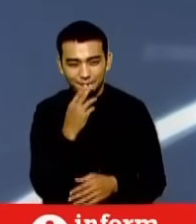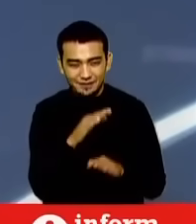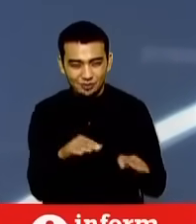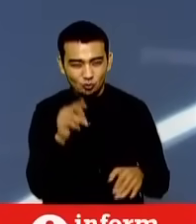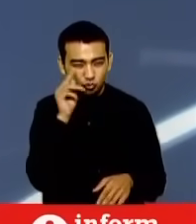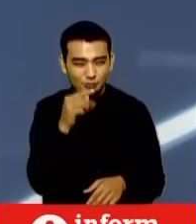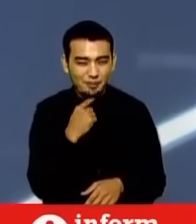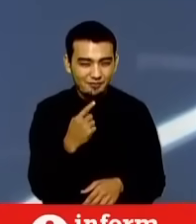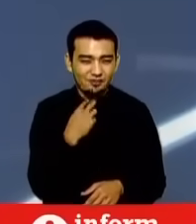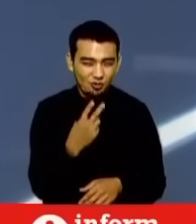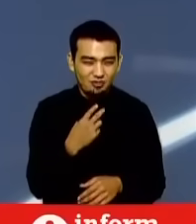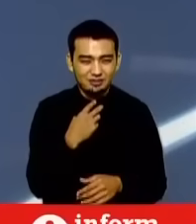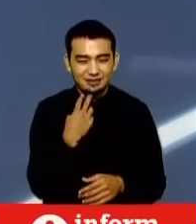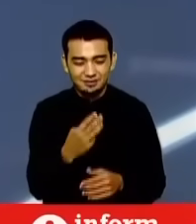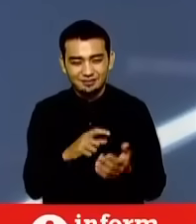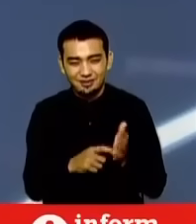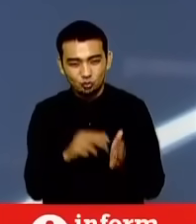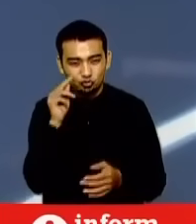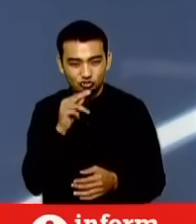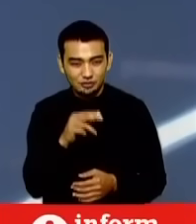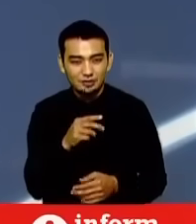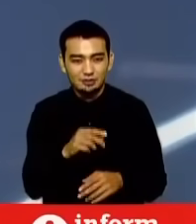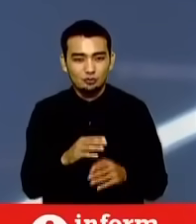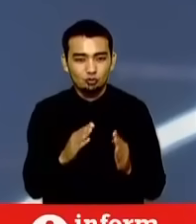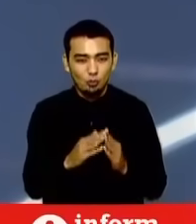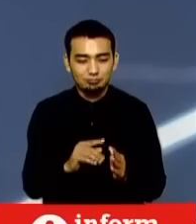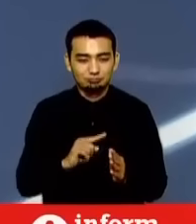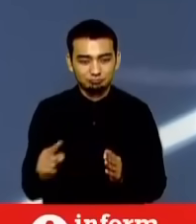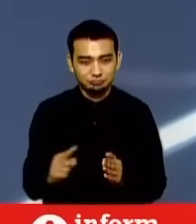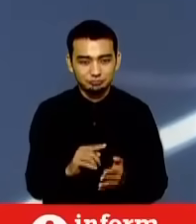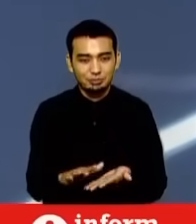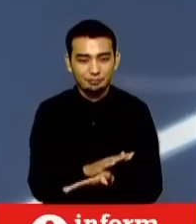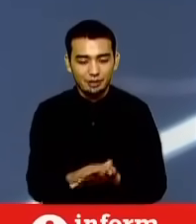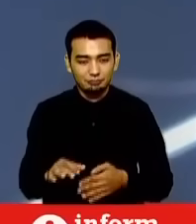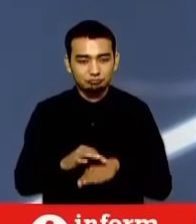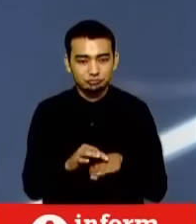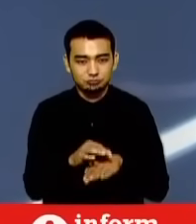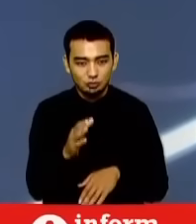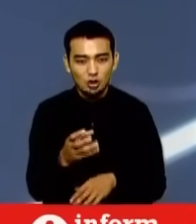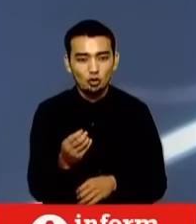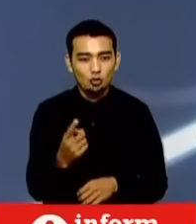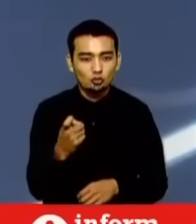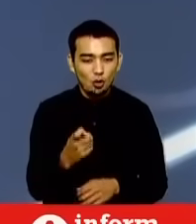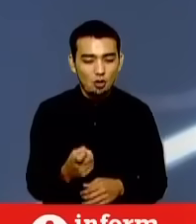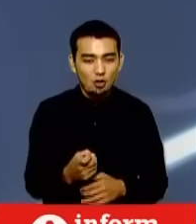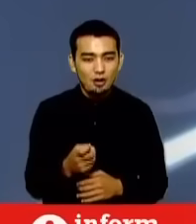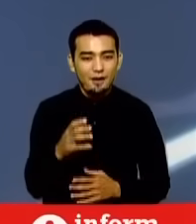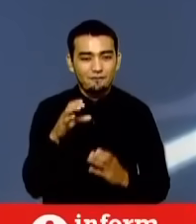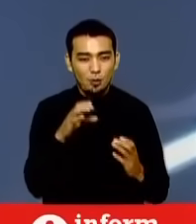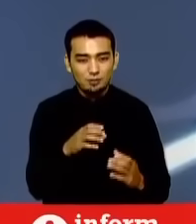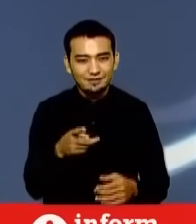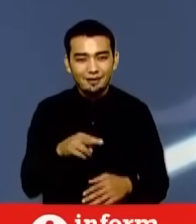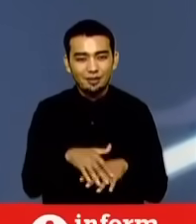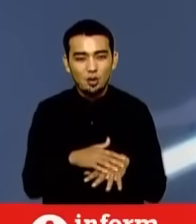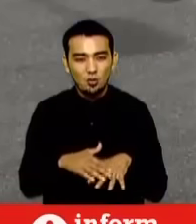оқушылары білім ордасы мен үй арасында тегін қатынайды. Сонымен бірге тағы да 100 қоғамдық көлік қала халқын тасу үшін